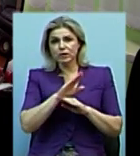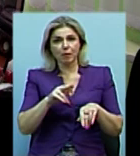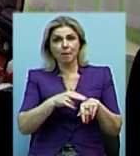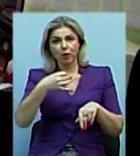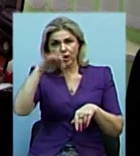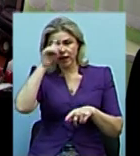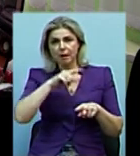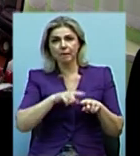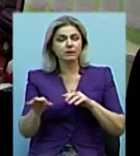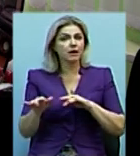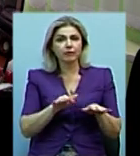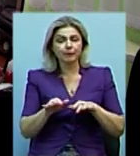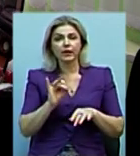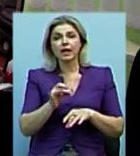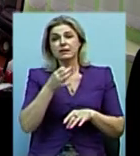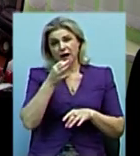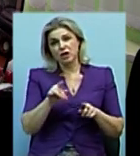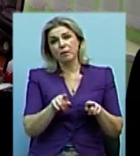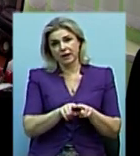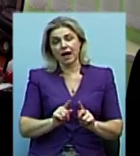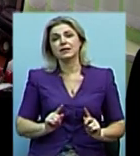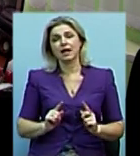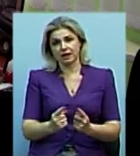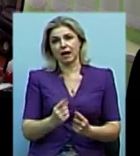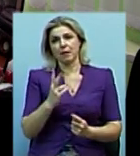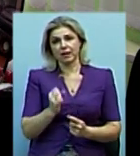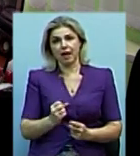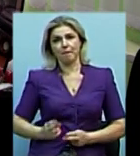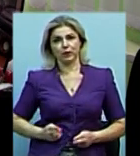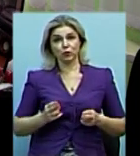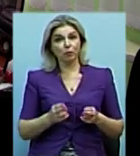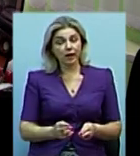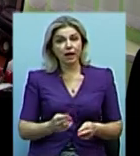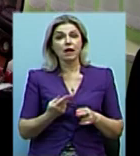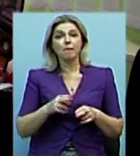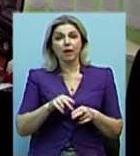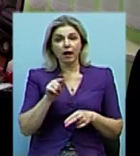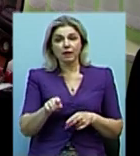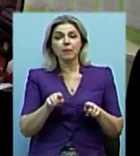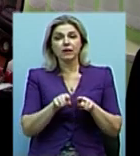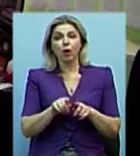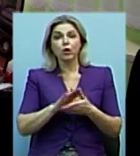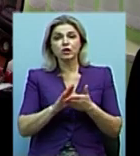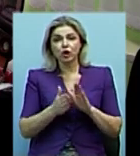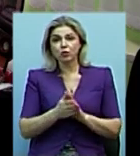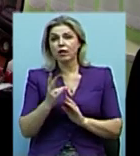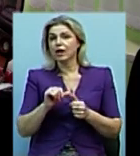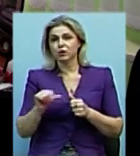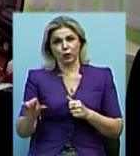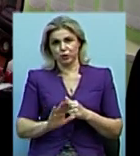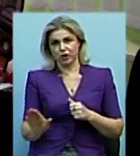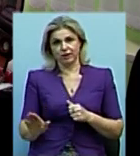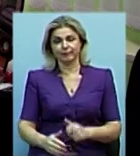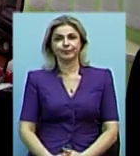швидко зреагувати і, скажімо так, затримати їх на скоєнні злочину. З цього в даній ситуації це не виняток.